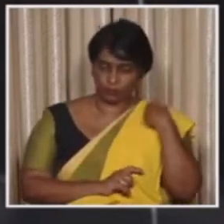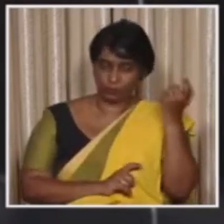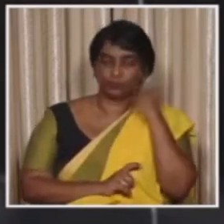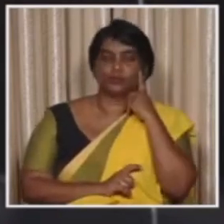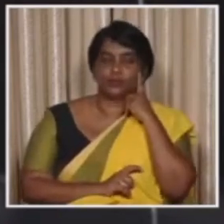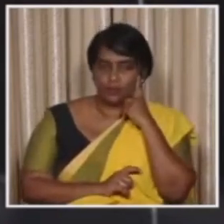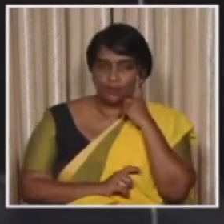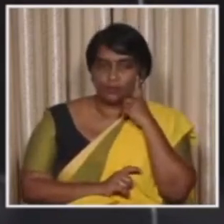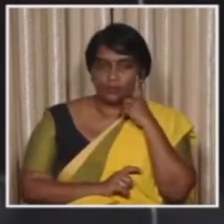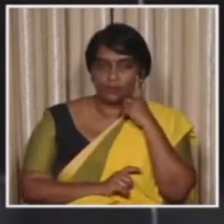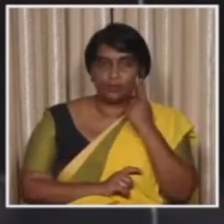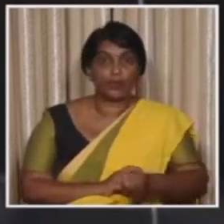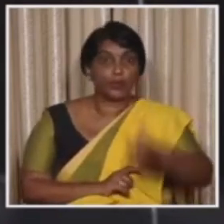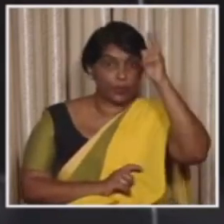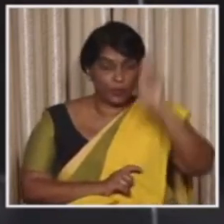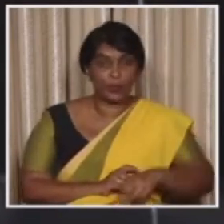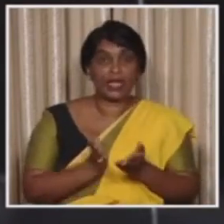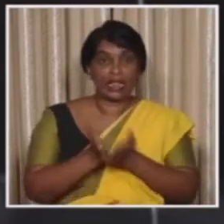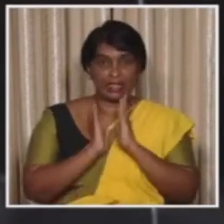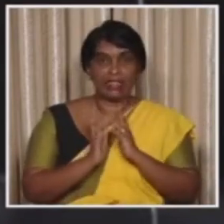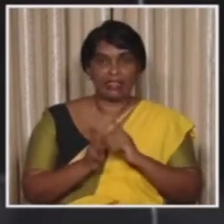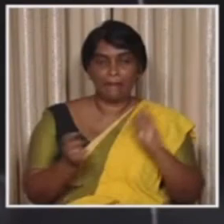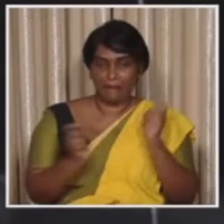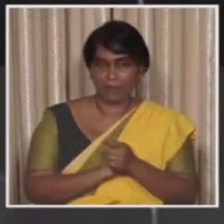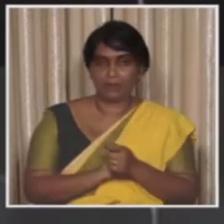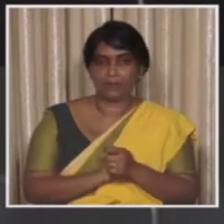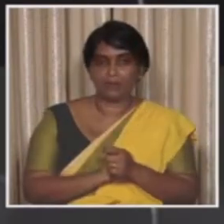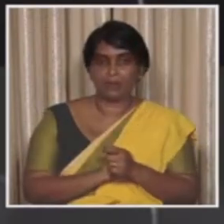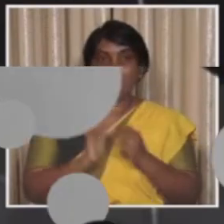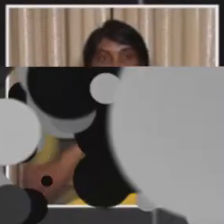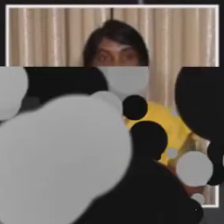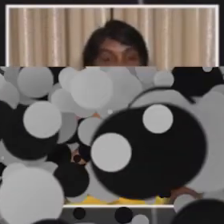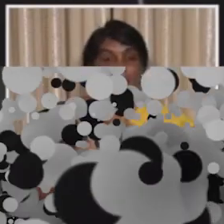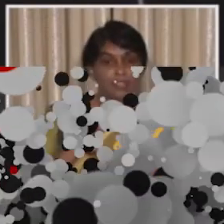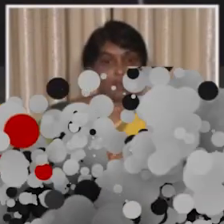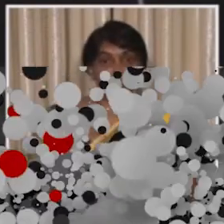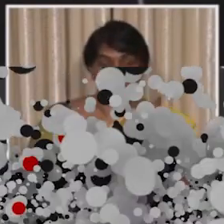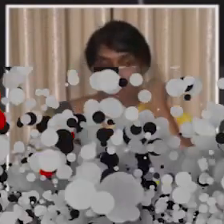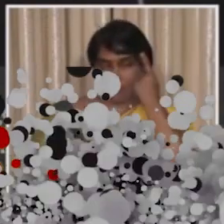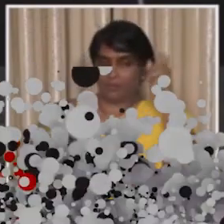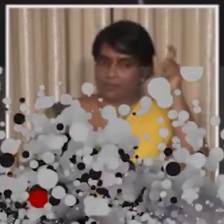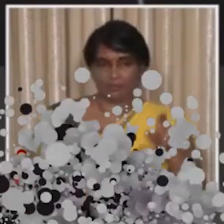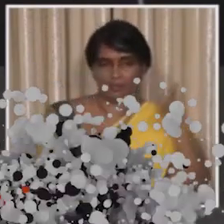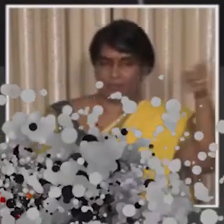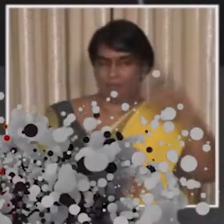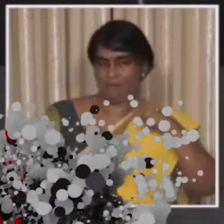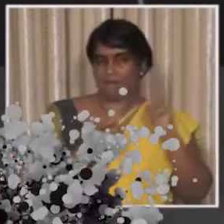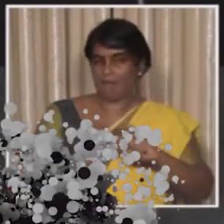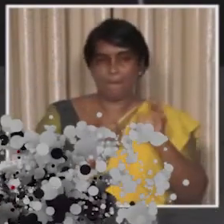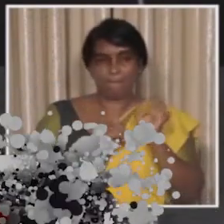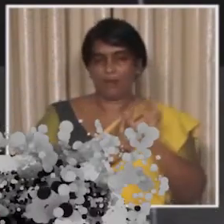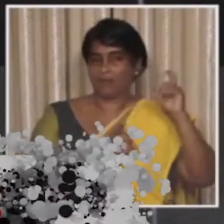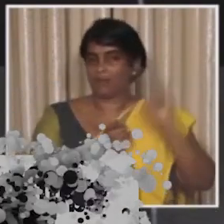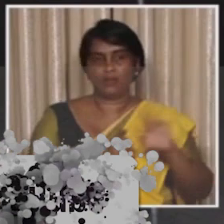කියන්නේ. අර ටොස් එක දින්න ඉන්දියාවත් එක්ක මැච් එකේ මහේල ජයවර්ධන ඔහු හොඳ දක්ෂ ක්‍රීඩකෙක්. මට ඔහුත් එක්ක කිසිම පෞද්ගලික